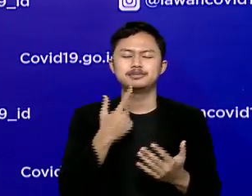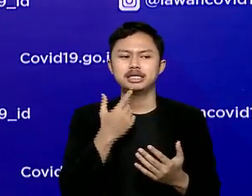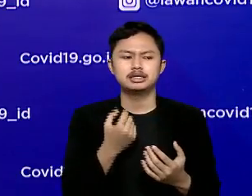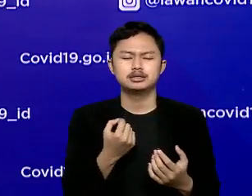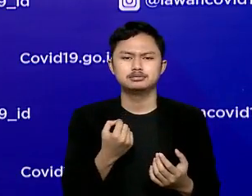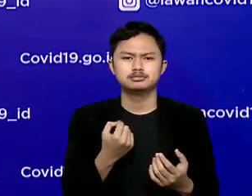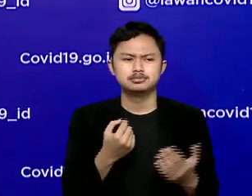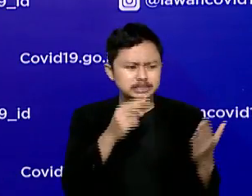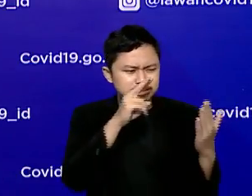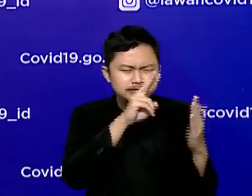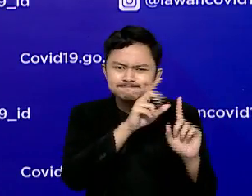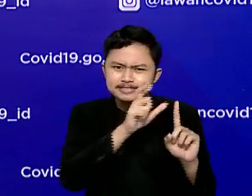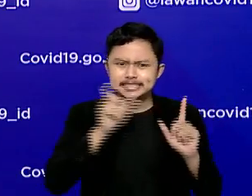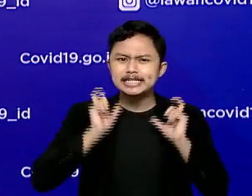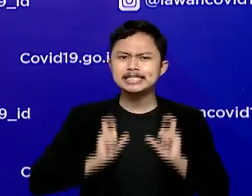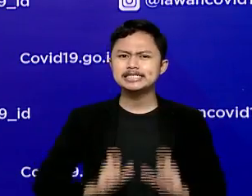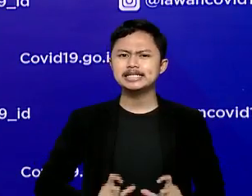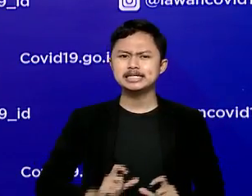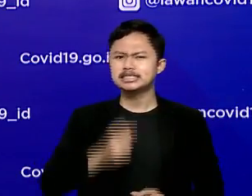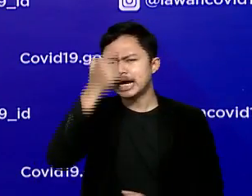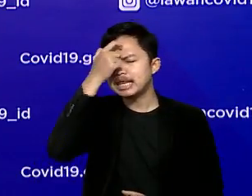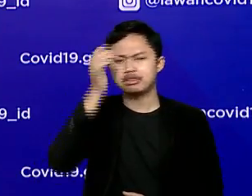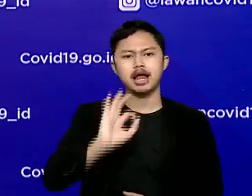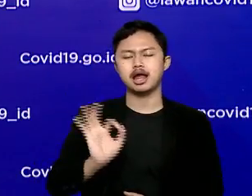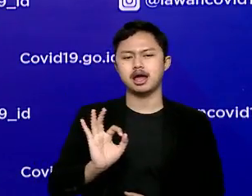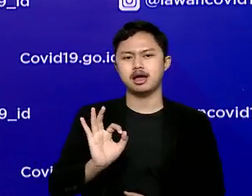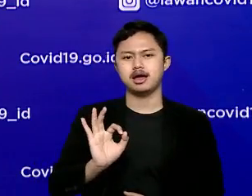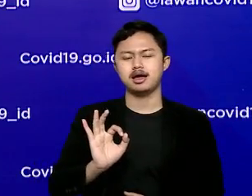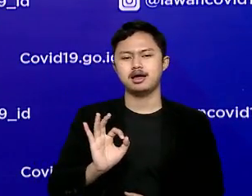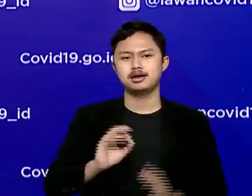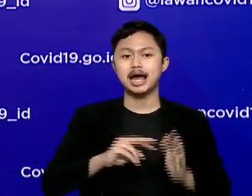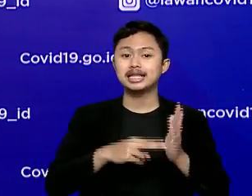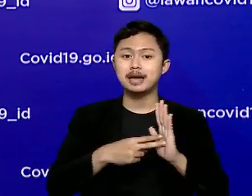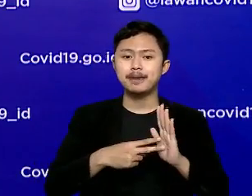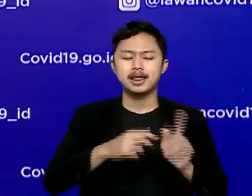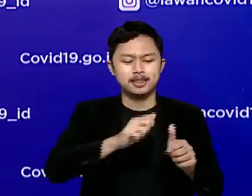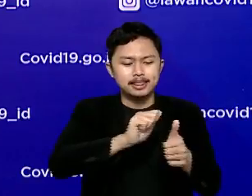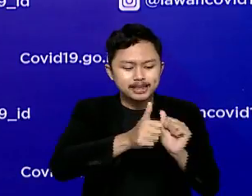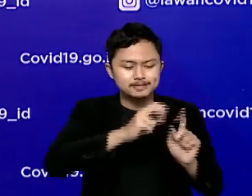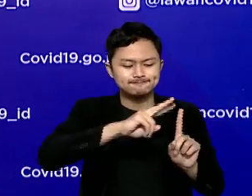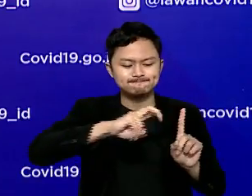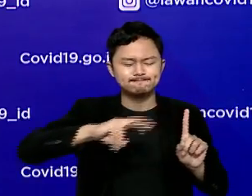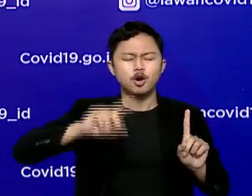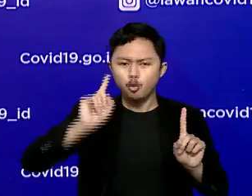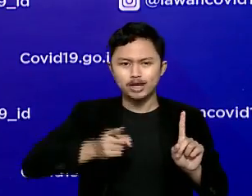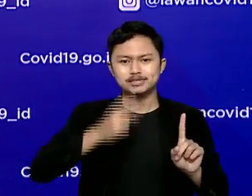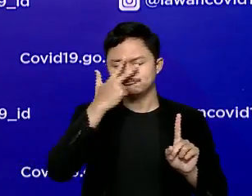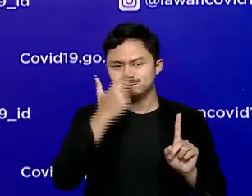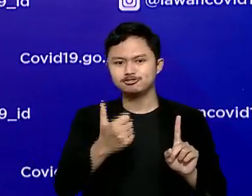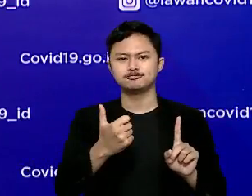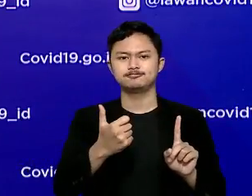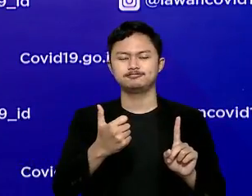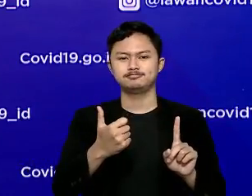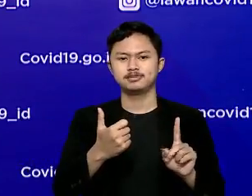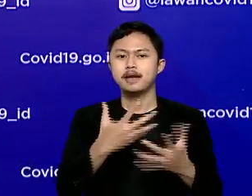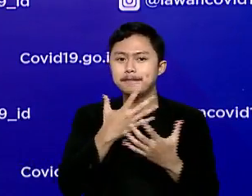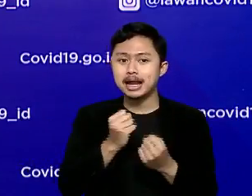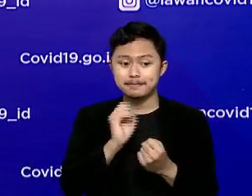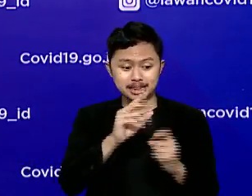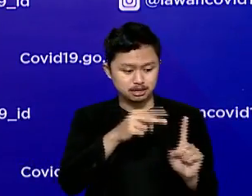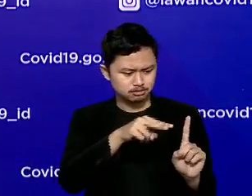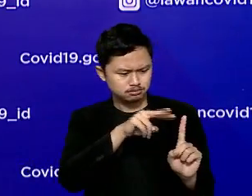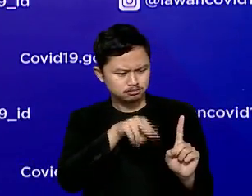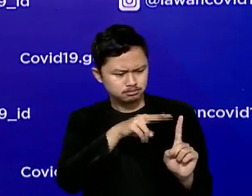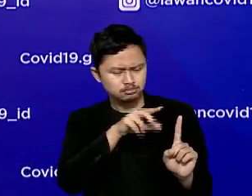testing, tracing, dan karantina merupakan kunci agar dapat men-screening kasus dengan baik, agar dapat segera